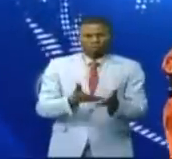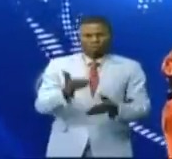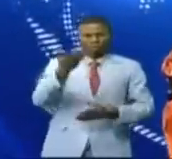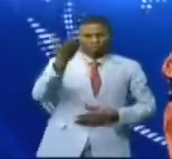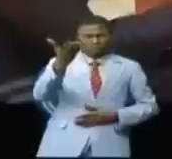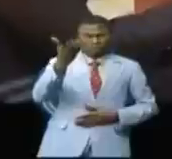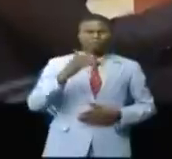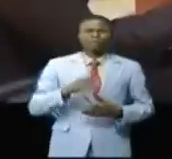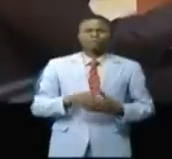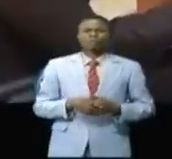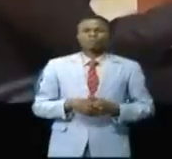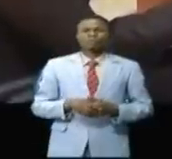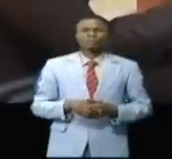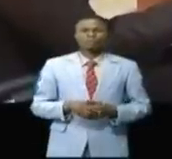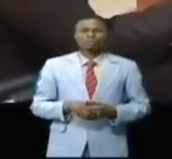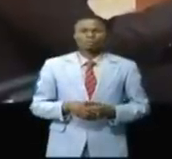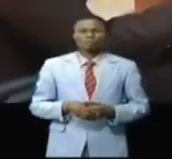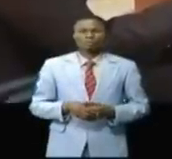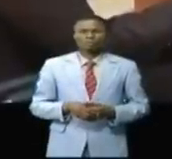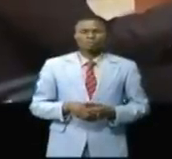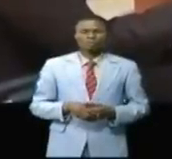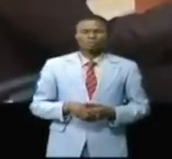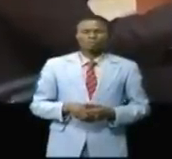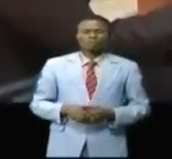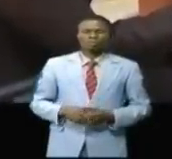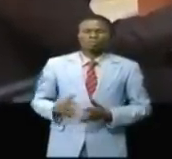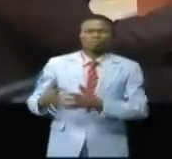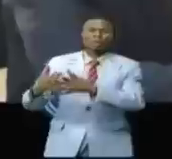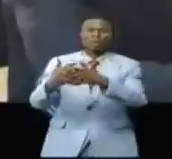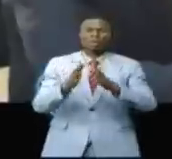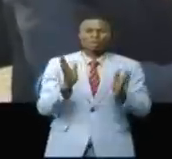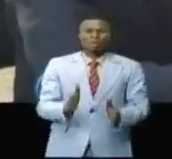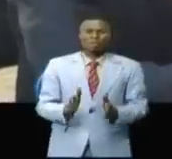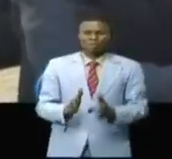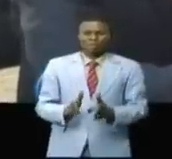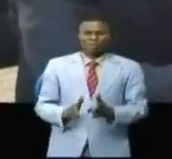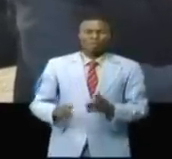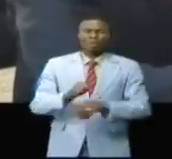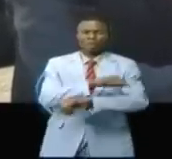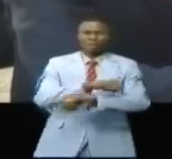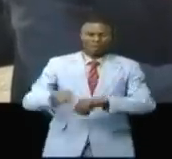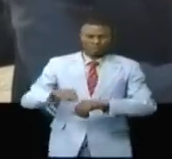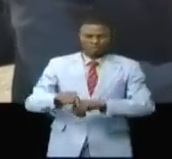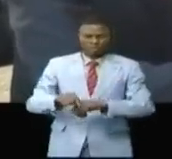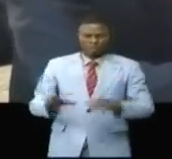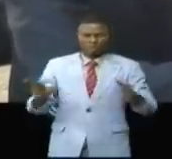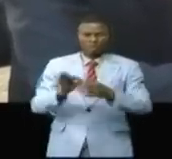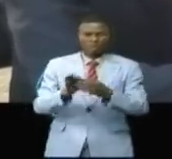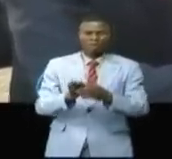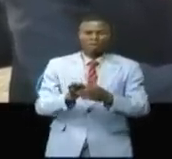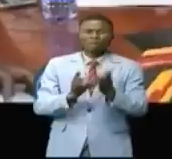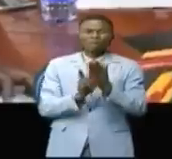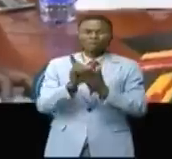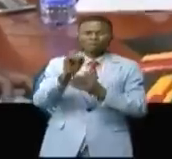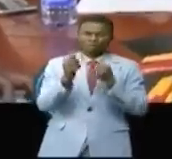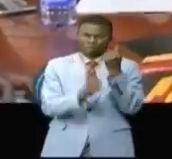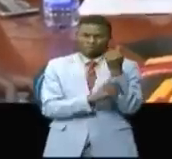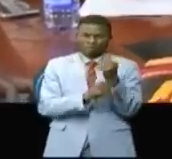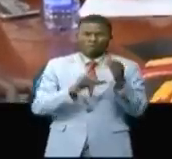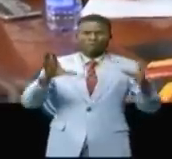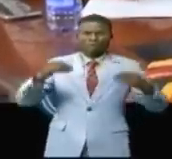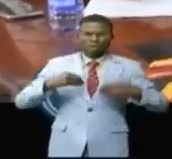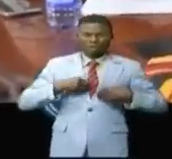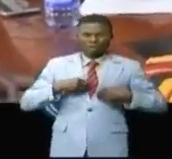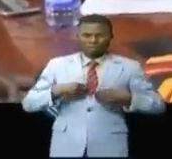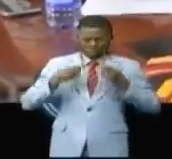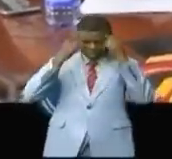ne sont par les nations-unies par les billets du bureau conjoint des nations unies pour le droit de l'homme réaffirme son engagement à